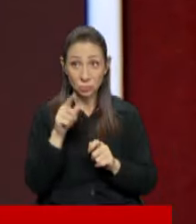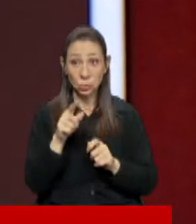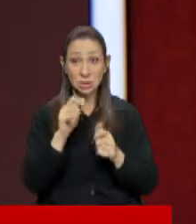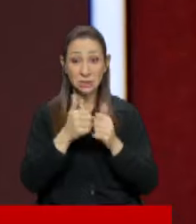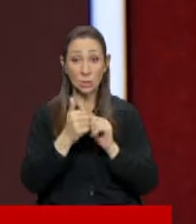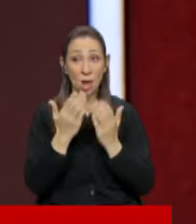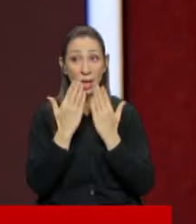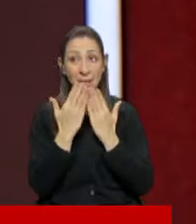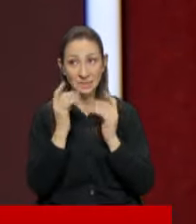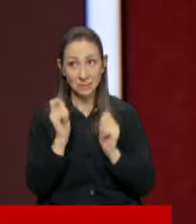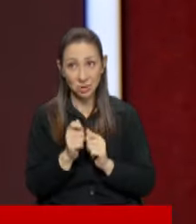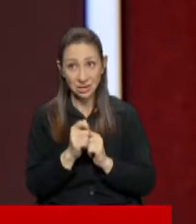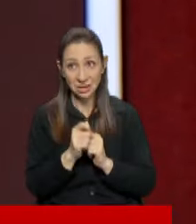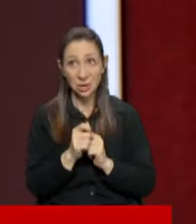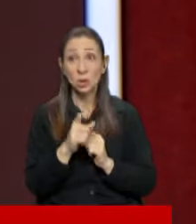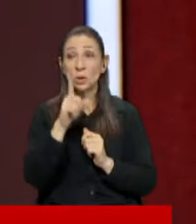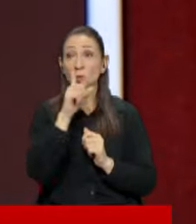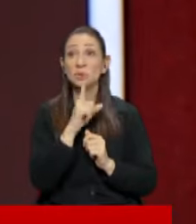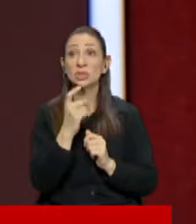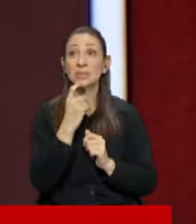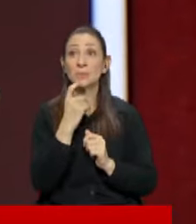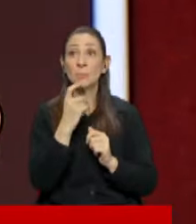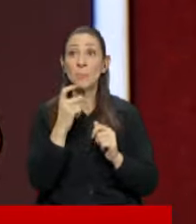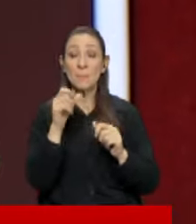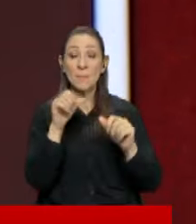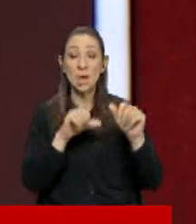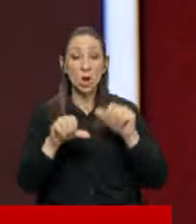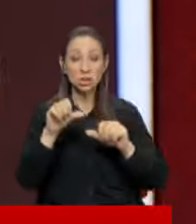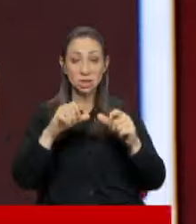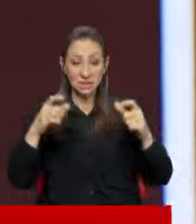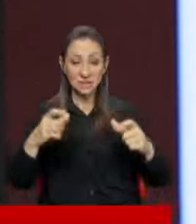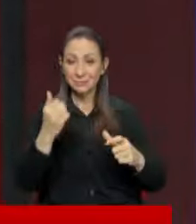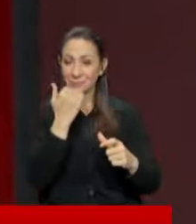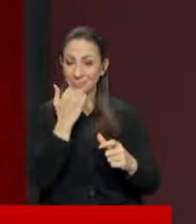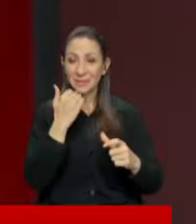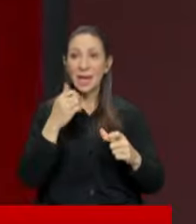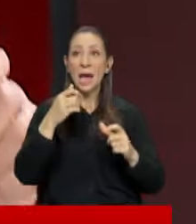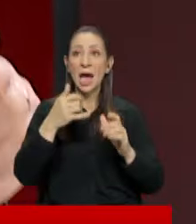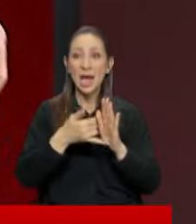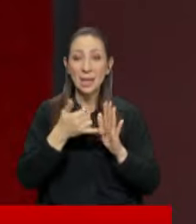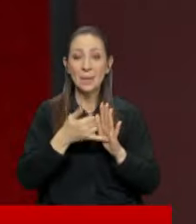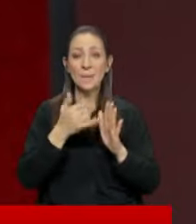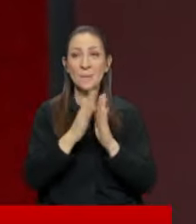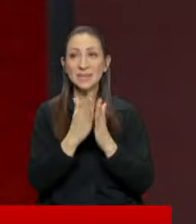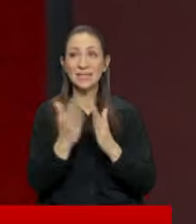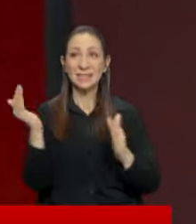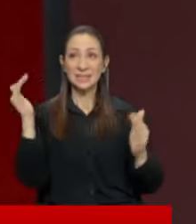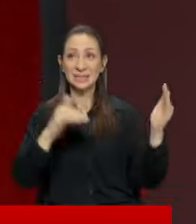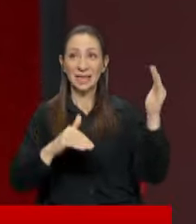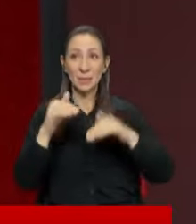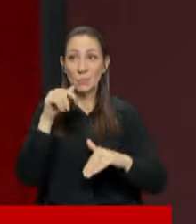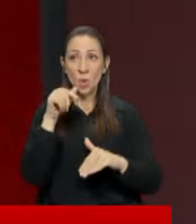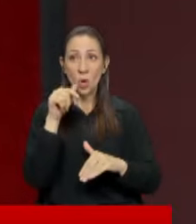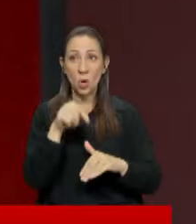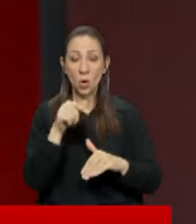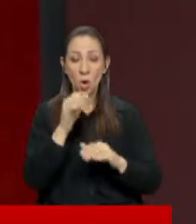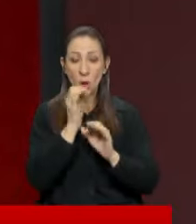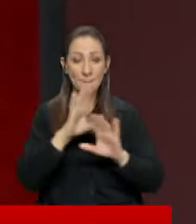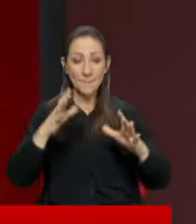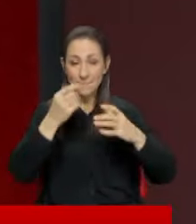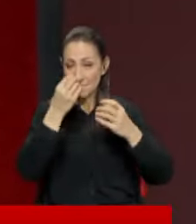spor akademisi yapacağız. 100. yıl biyolojik gölet yapacağız. Antep'ten, Mersin'den, başka illerden gelip o